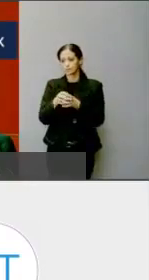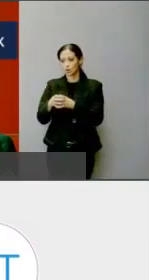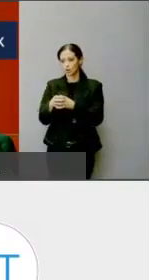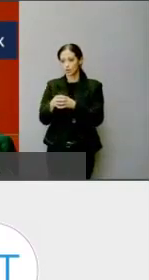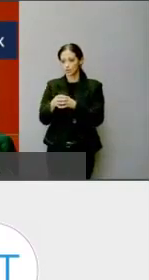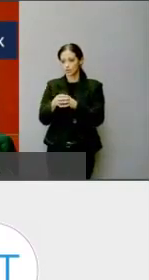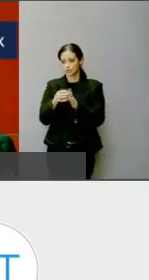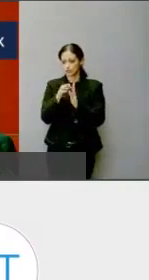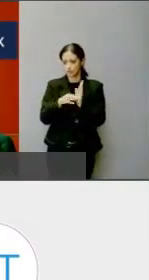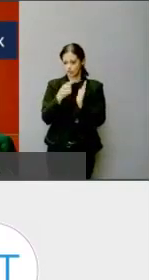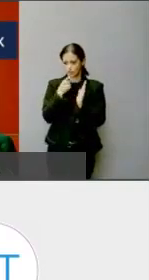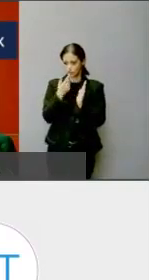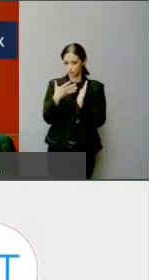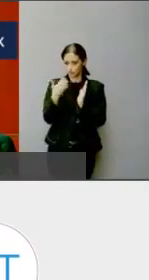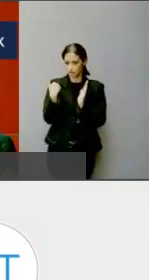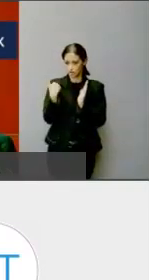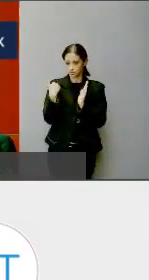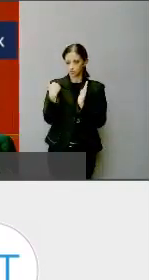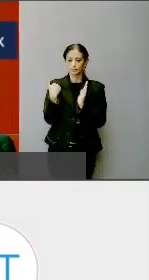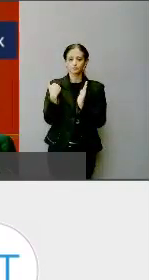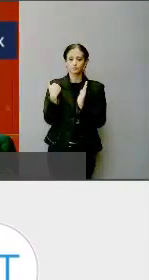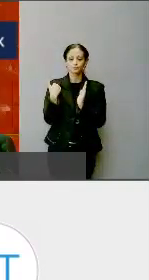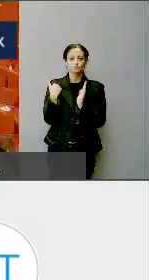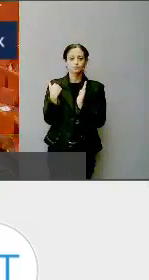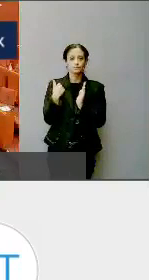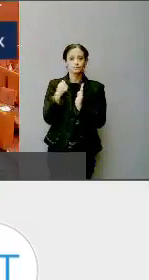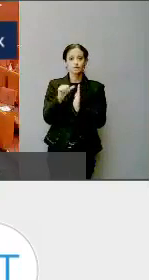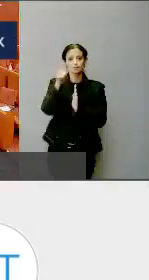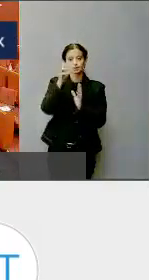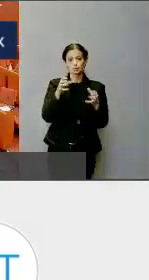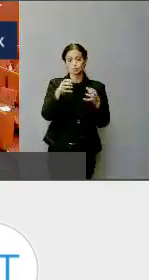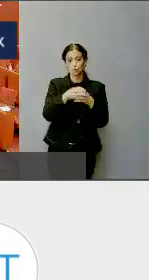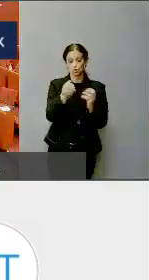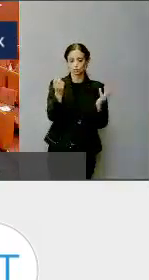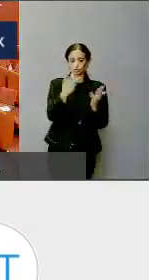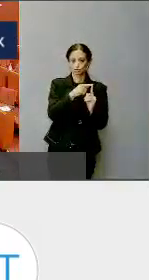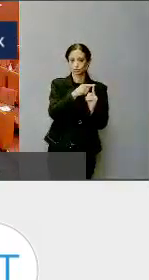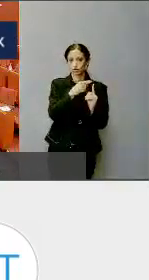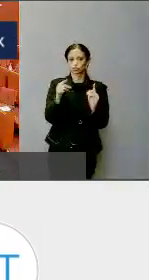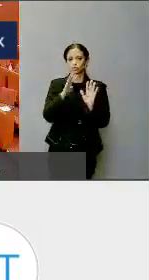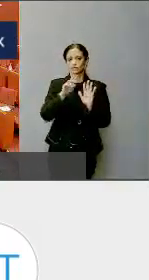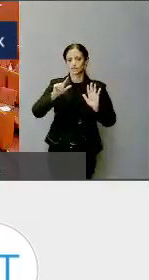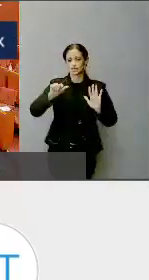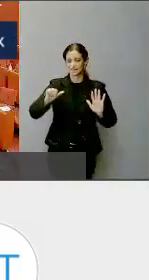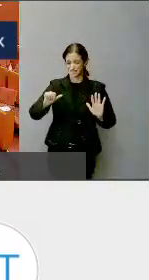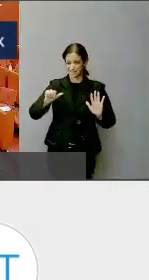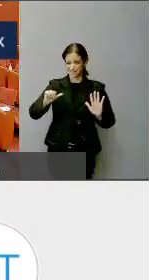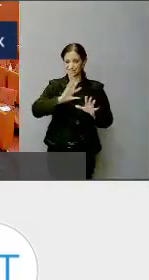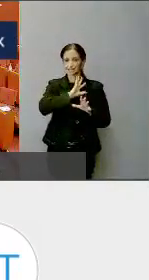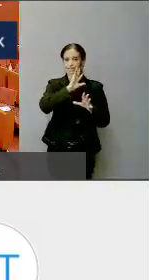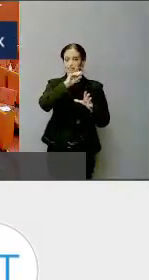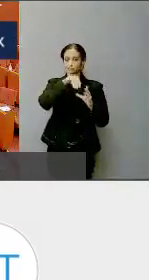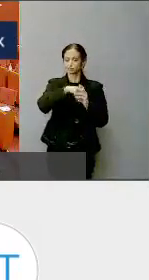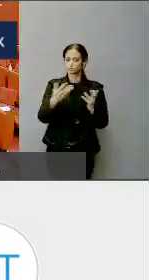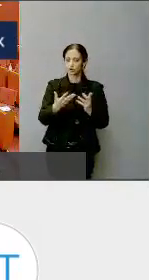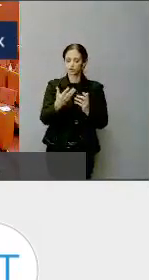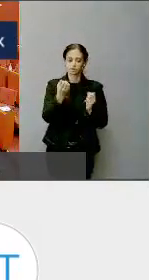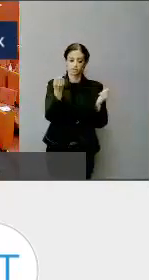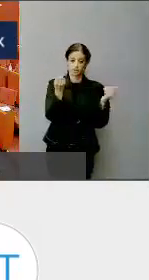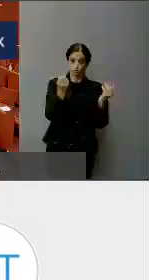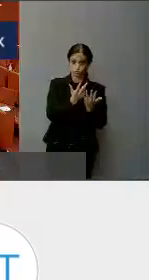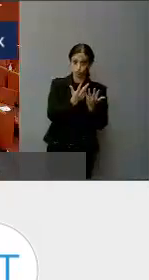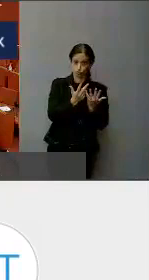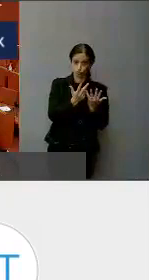abbiamo dato prima allora primo blocco dal 6 comprende il 18